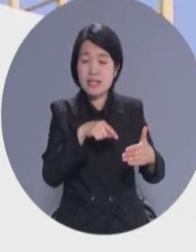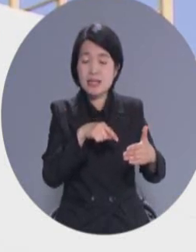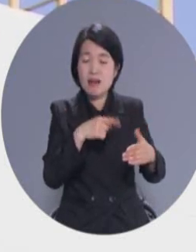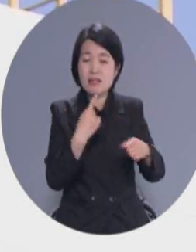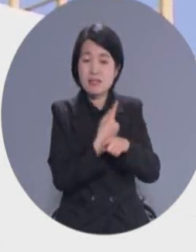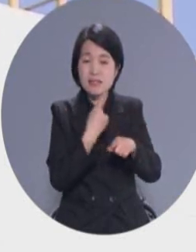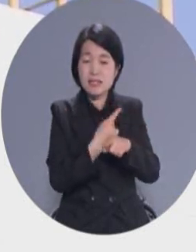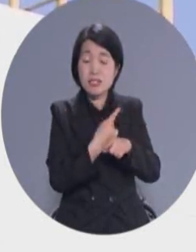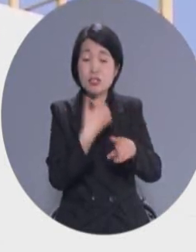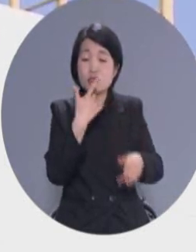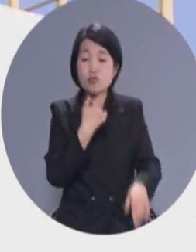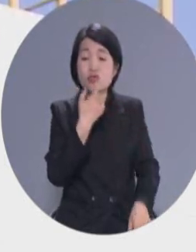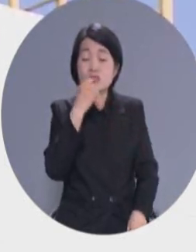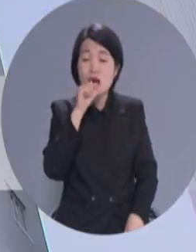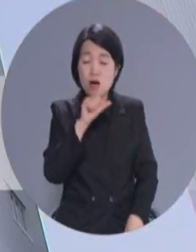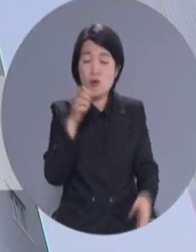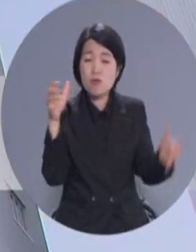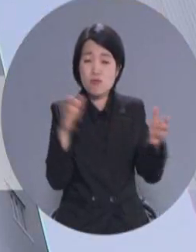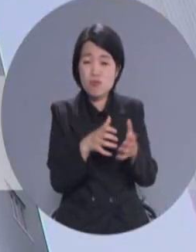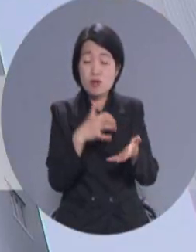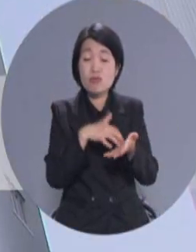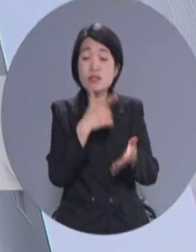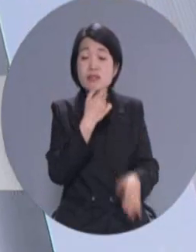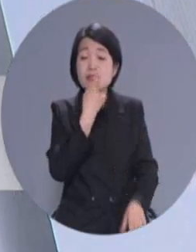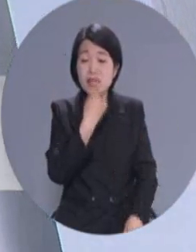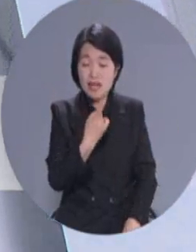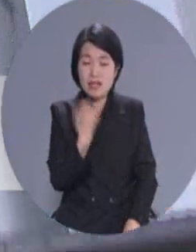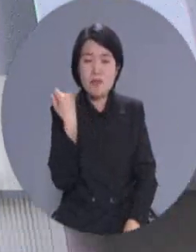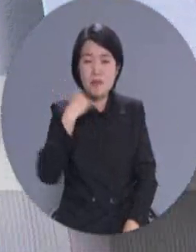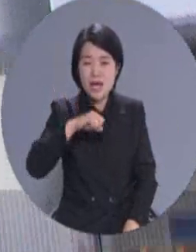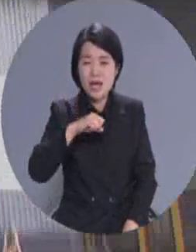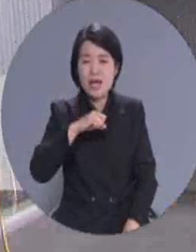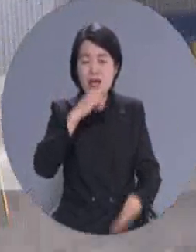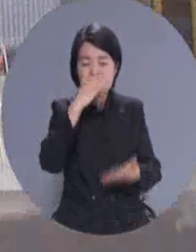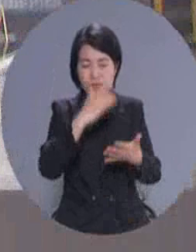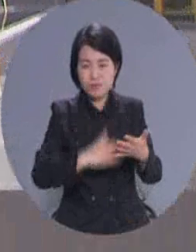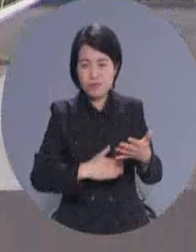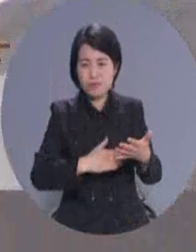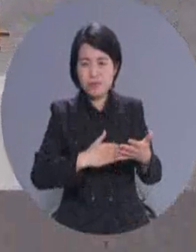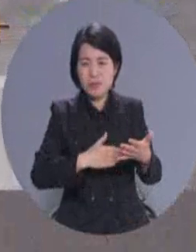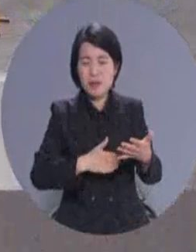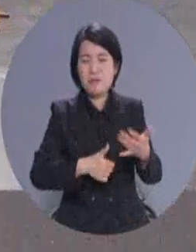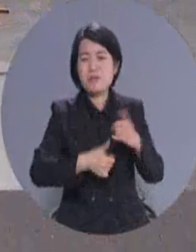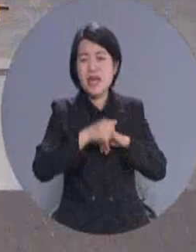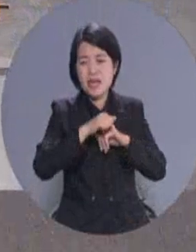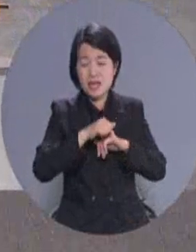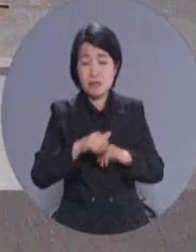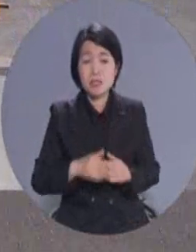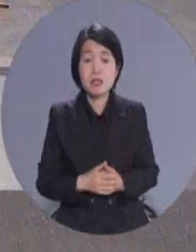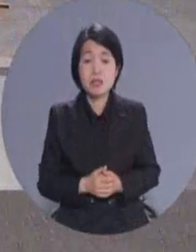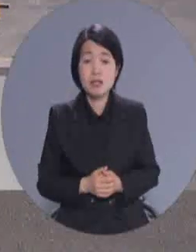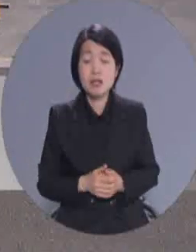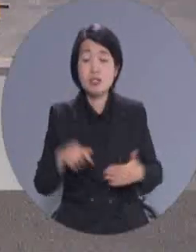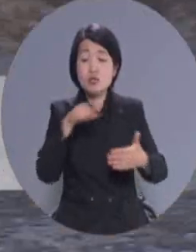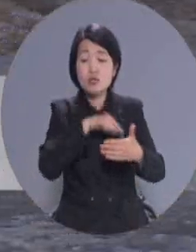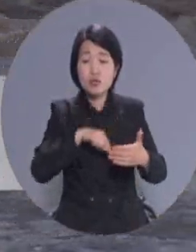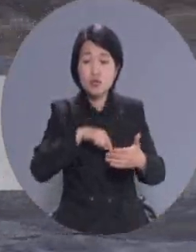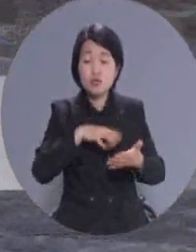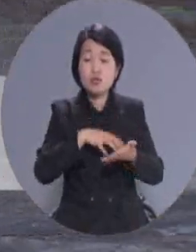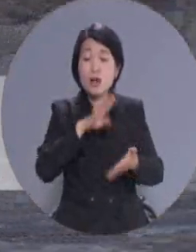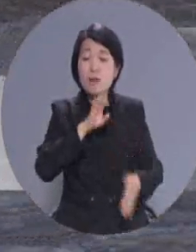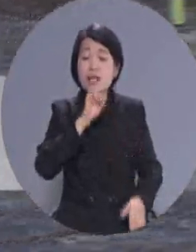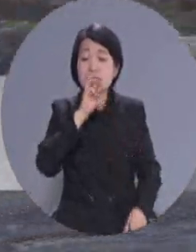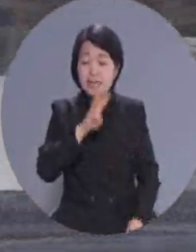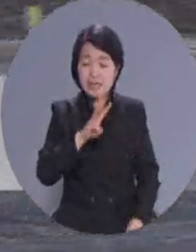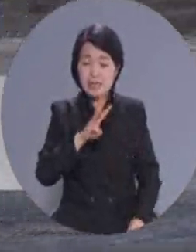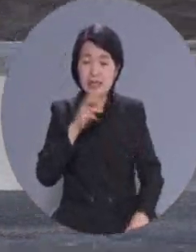59건, 시정지시 및 권고 2건 등 61건의 위반 사항을 적발했다고 밝혔습니다. 이 가운데 43건은